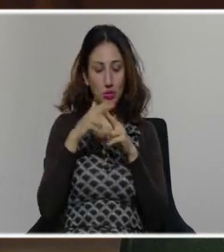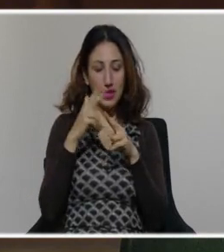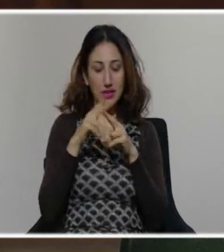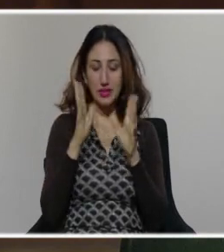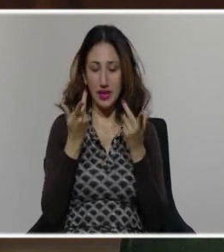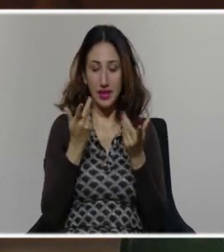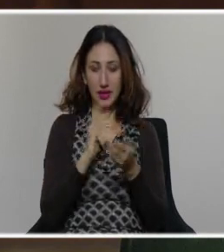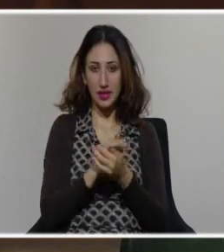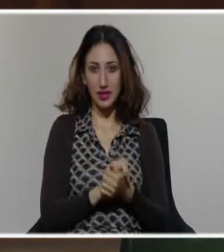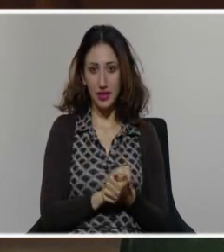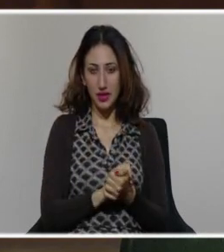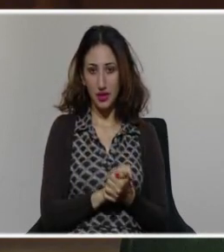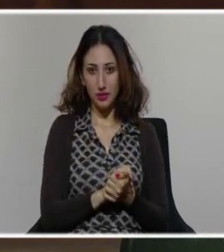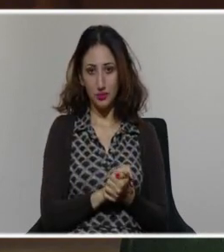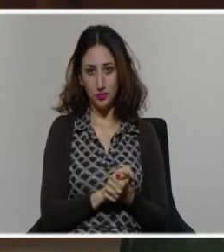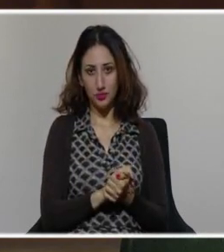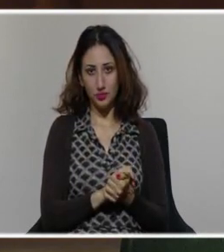المسلسل؟